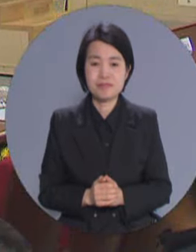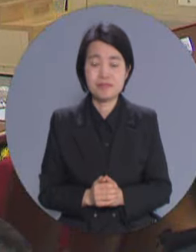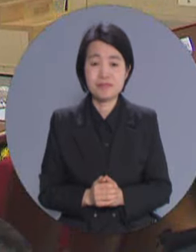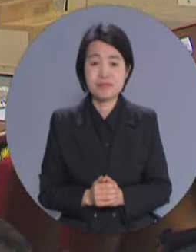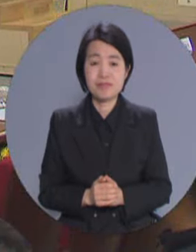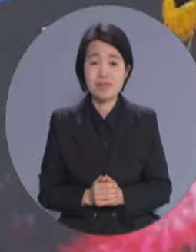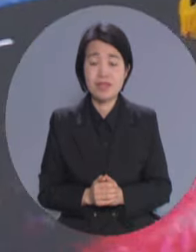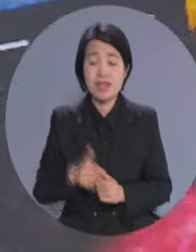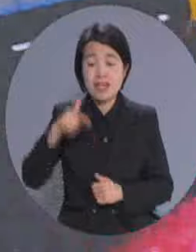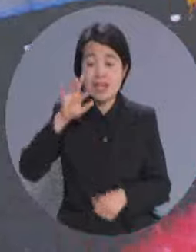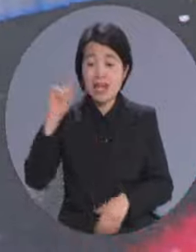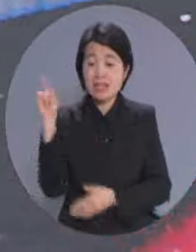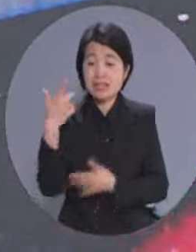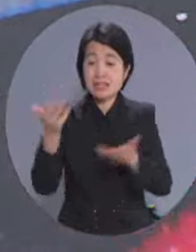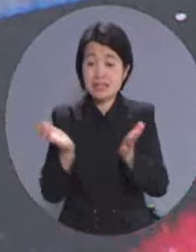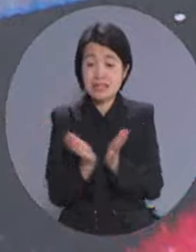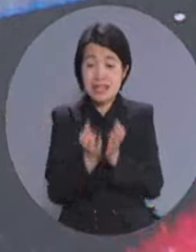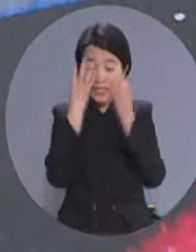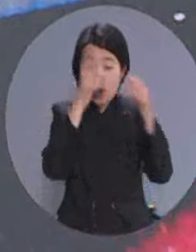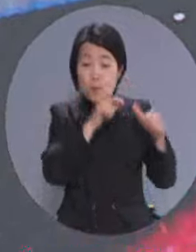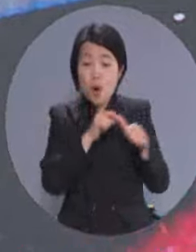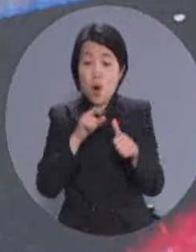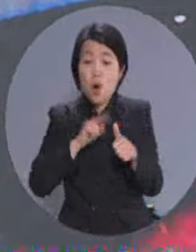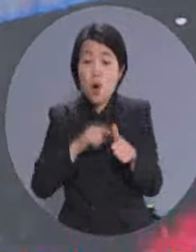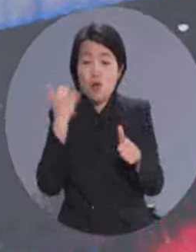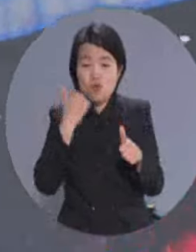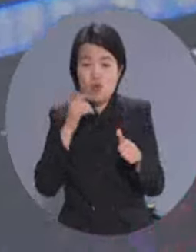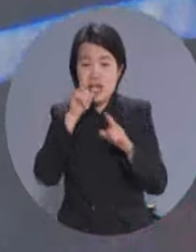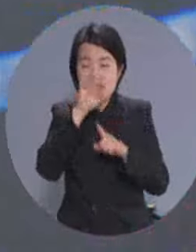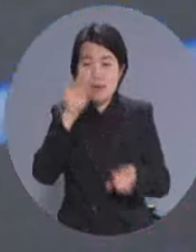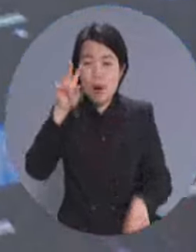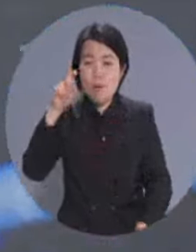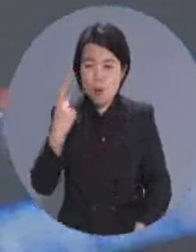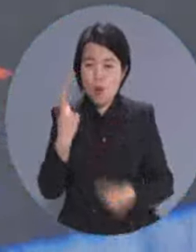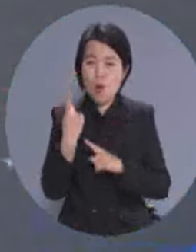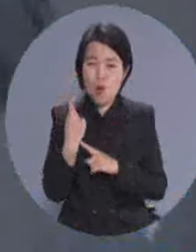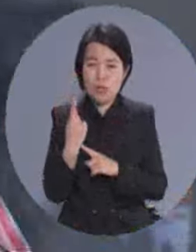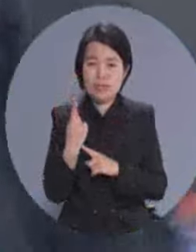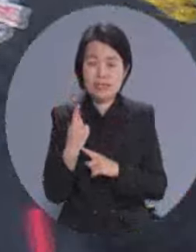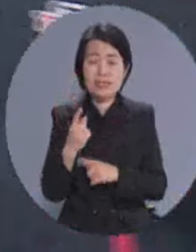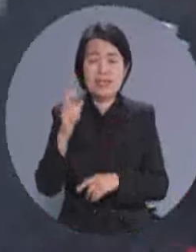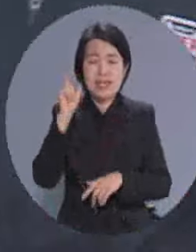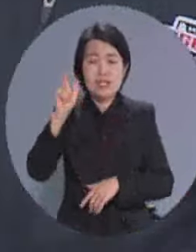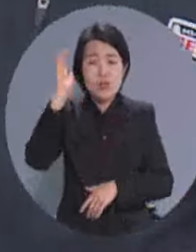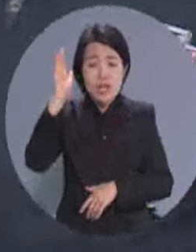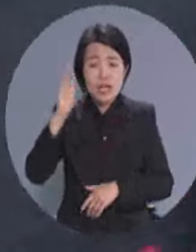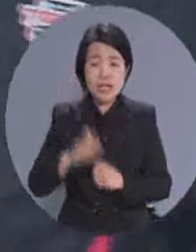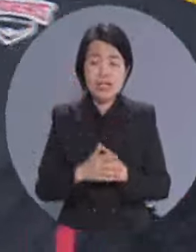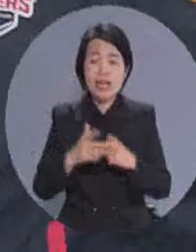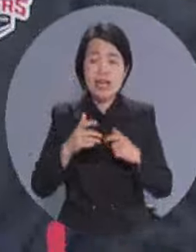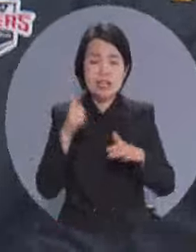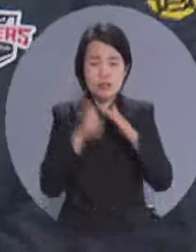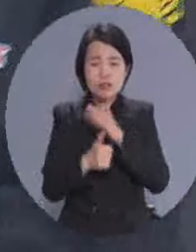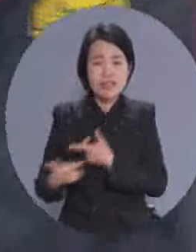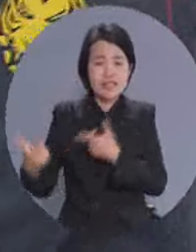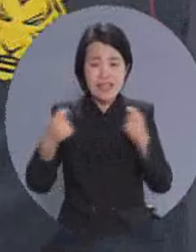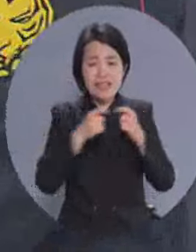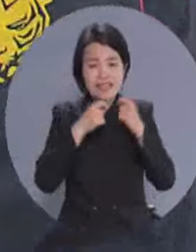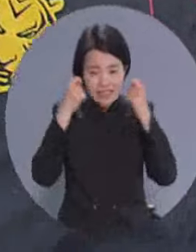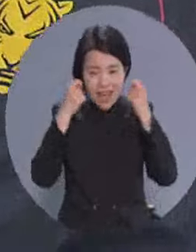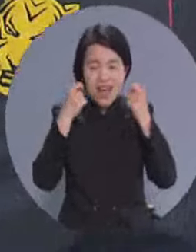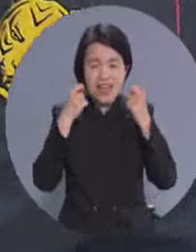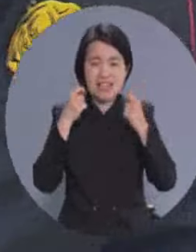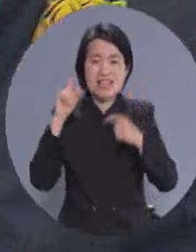이범호 기아 타이거즈 신임 감독은 무엇보다도 우승 꼽히는 야구를 강조했습니다. 선수들이 그라운드에서 즐겁게